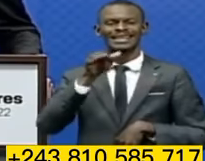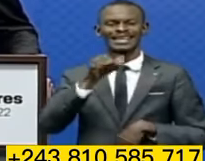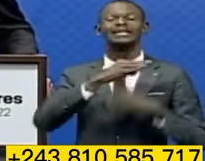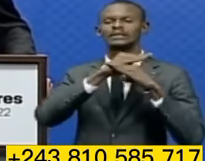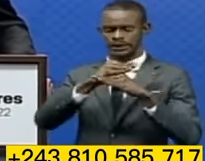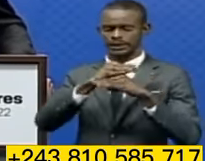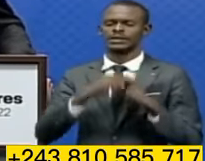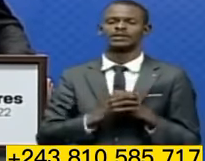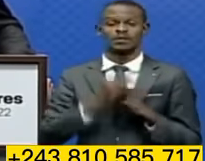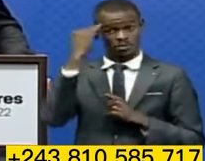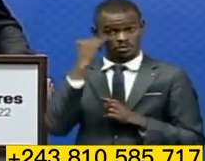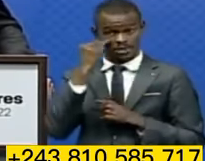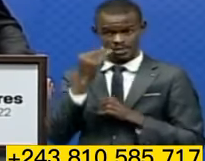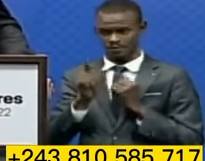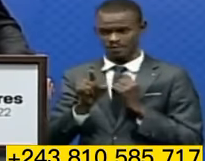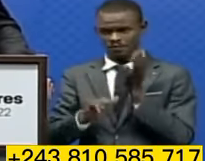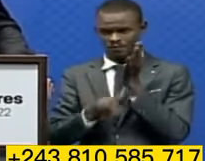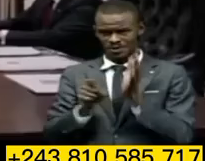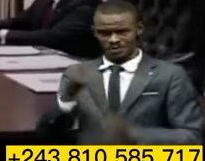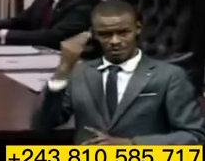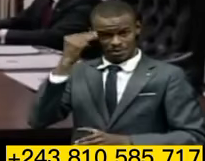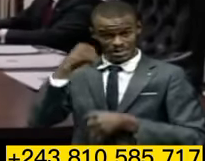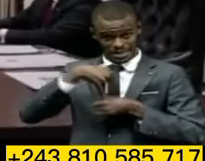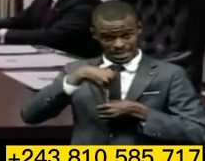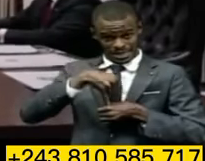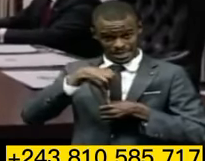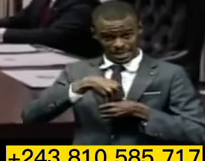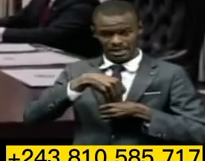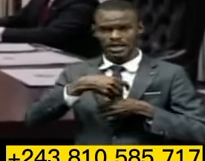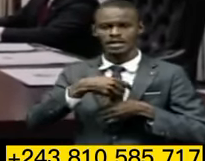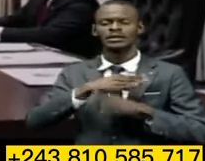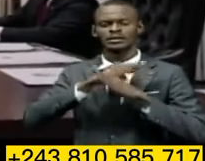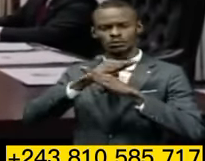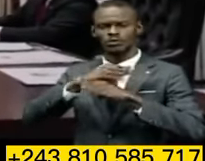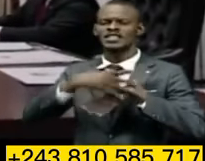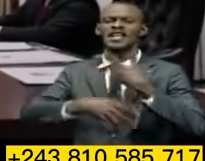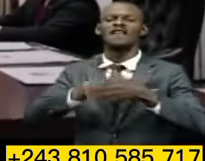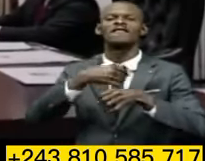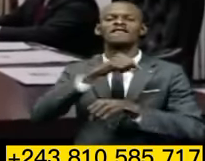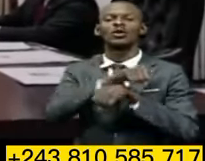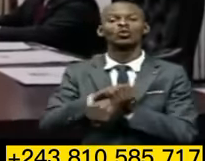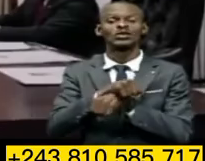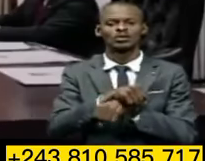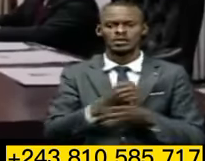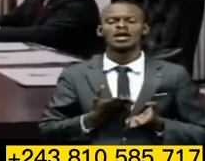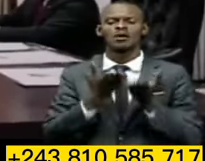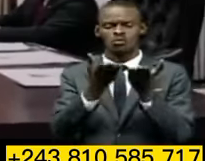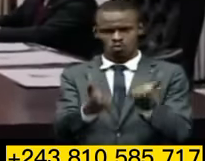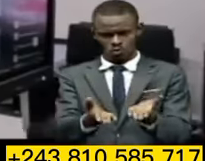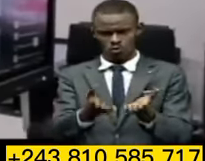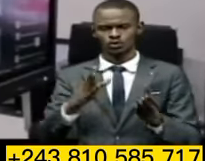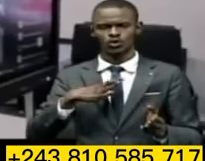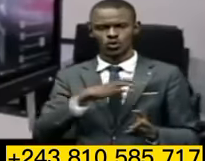de l'Intérieur, sécurité, décentralisation et affaires coutumières, a soumis au Conseil un projet de décret